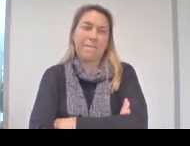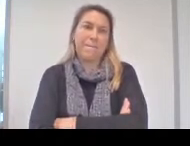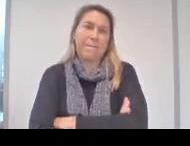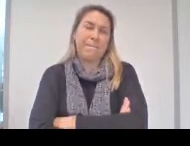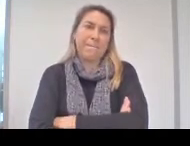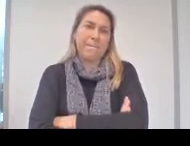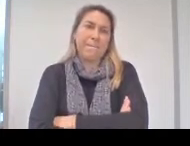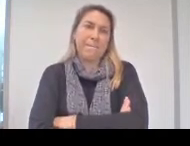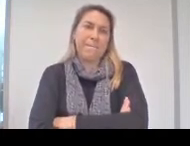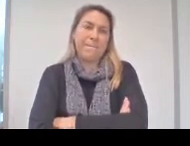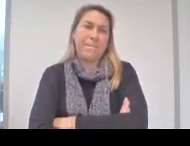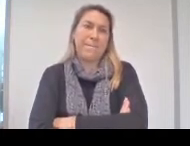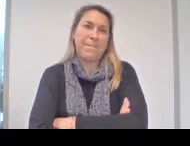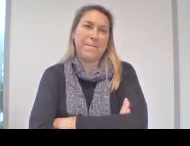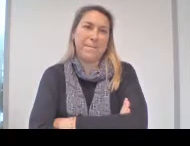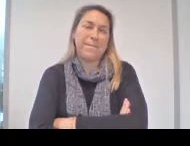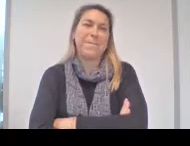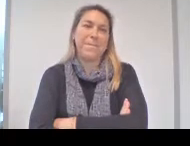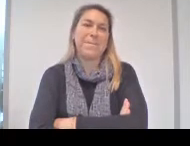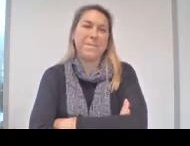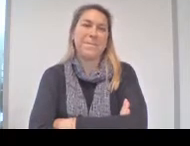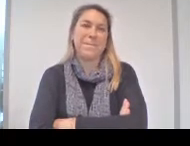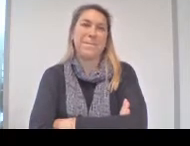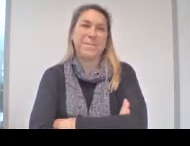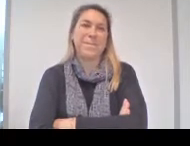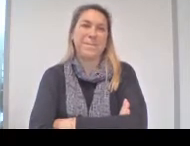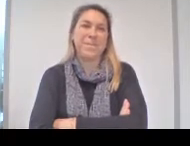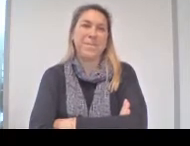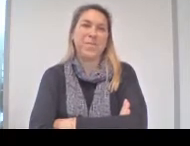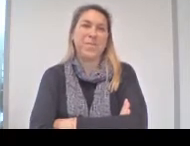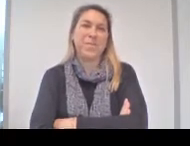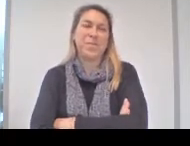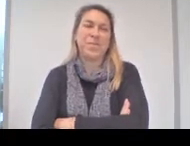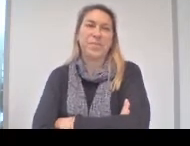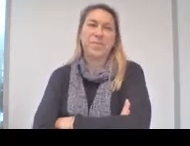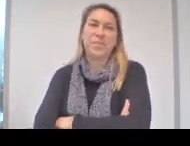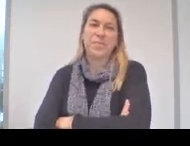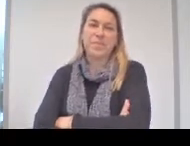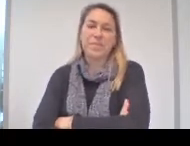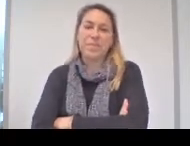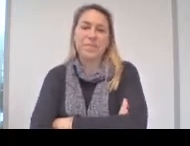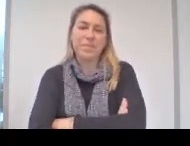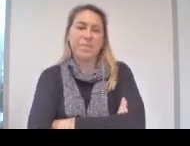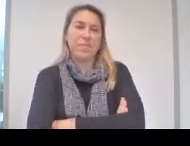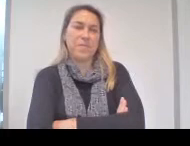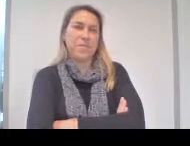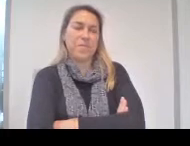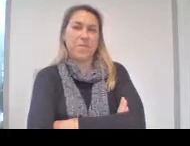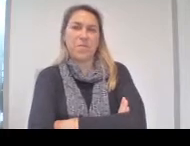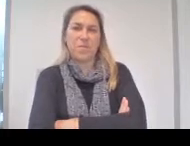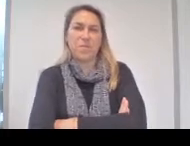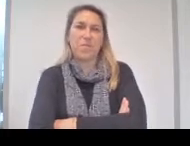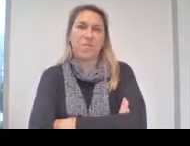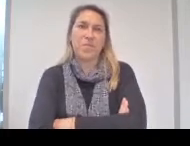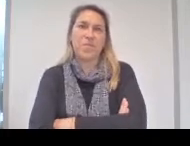envie. Donc, il faut avoir envie d'y venir parce que si on commence à lister l'ensemble des contraintes liées au métier du secteur,